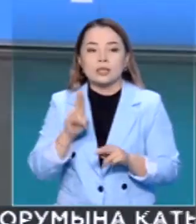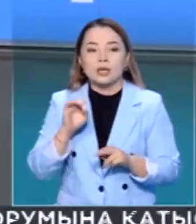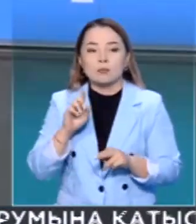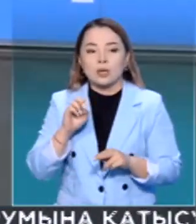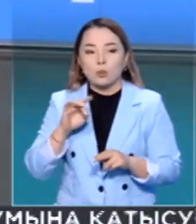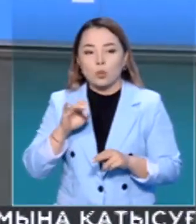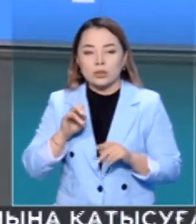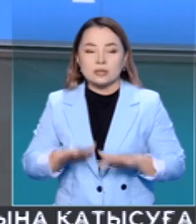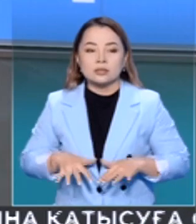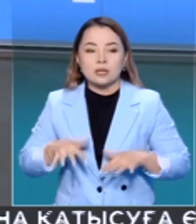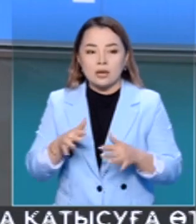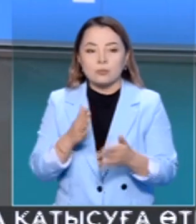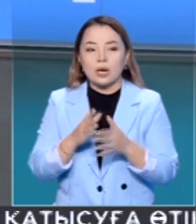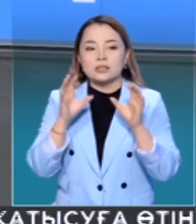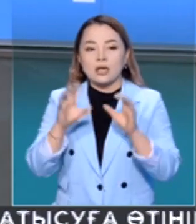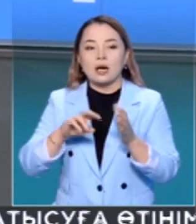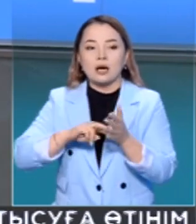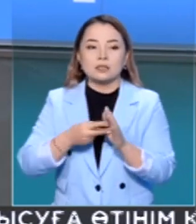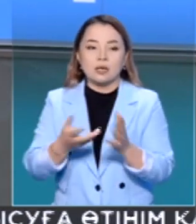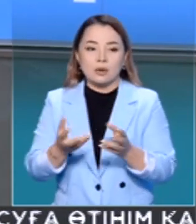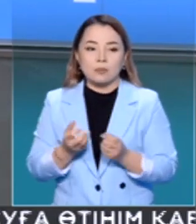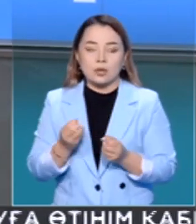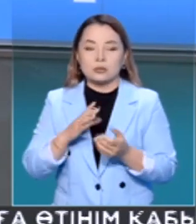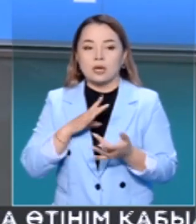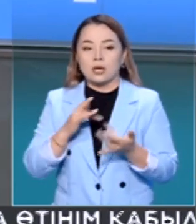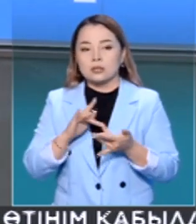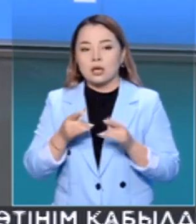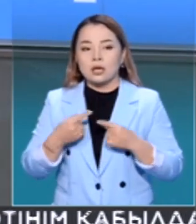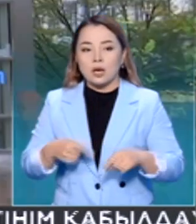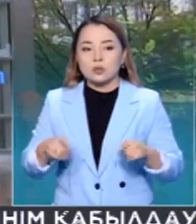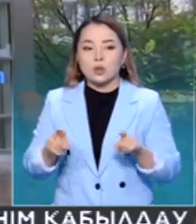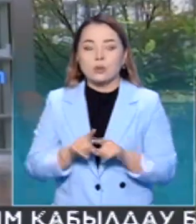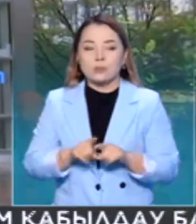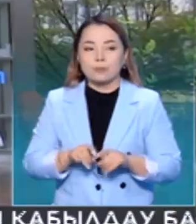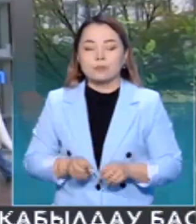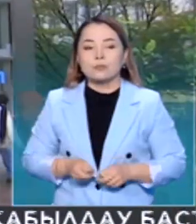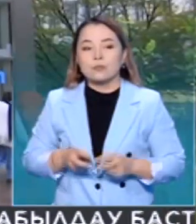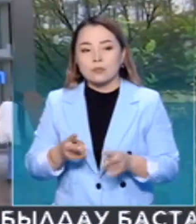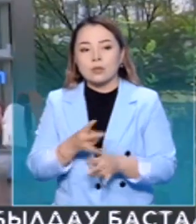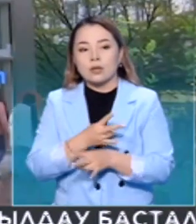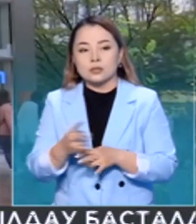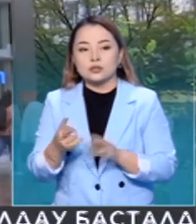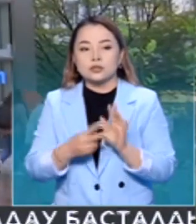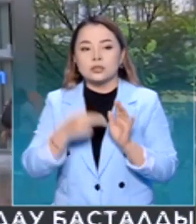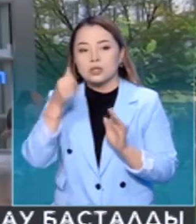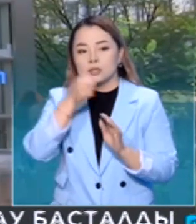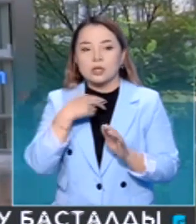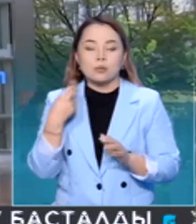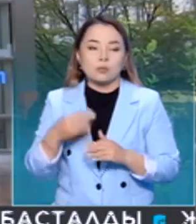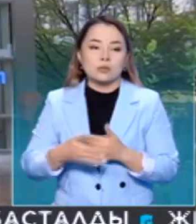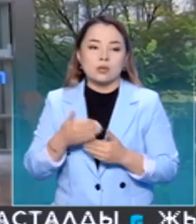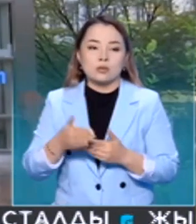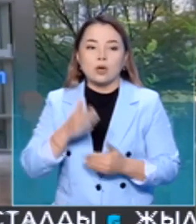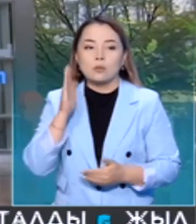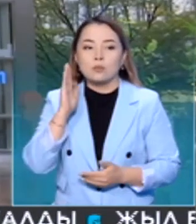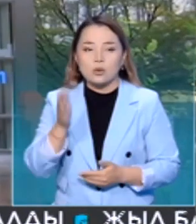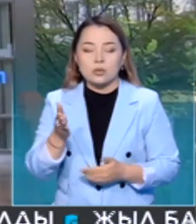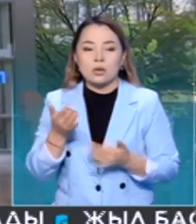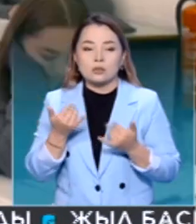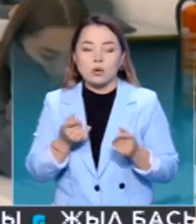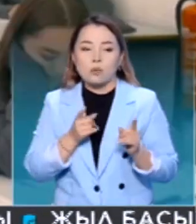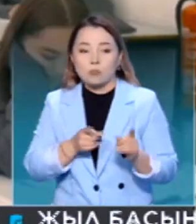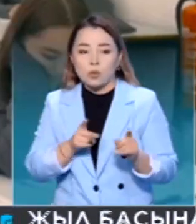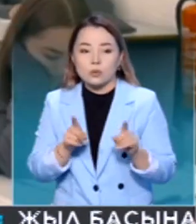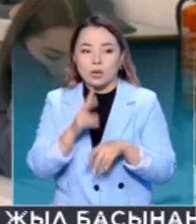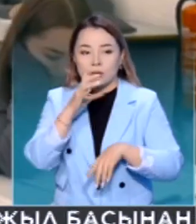кибербуллингке қарсы заң қабылдады. Енді әлеуметтік желіде өзгелерге қоқан лоқы көрсеткендер 7 жылға бас бостандығынан айырылады. Дәл